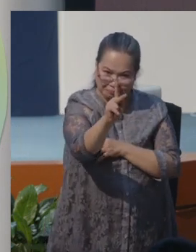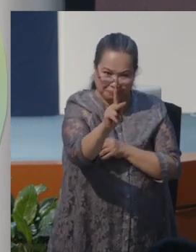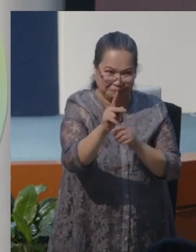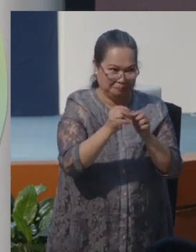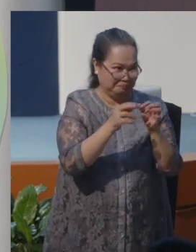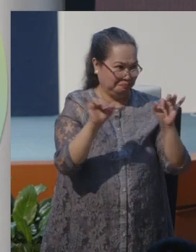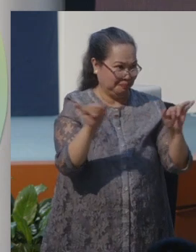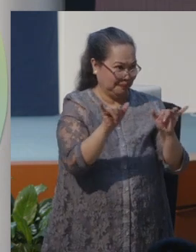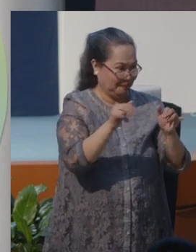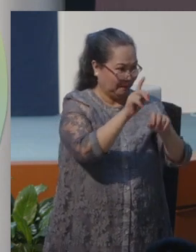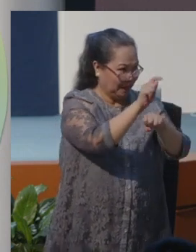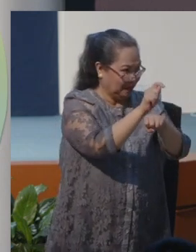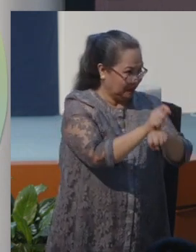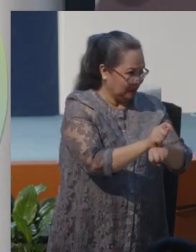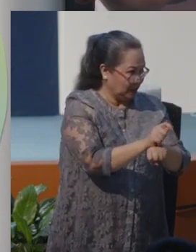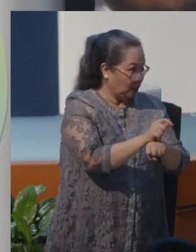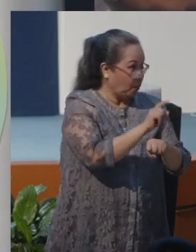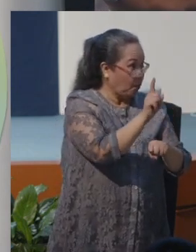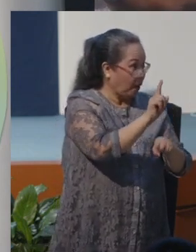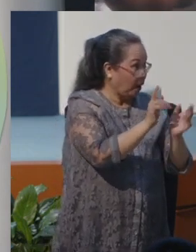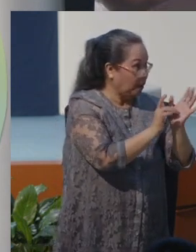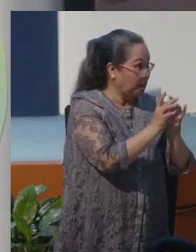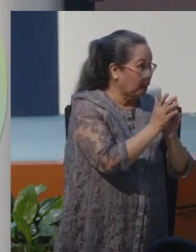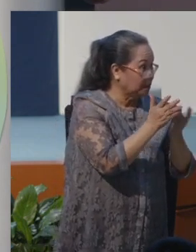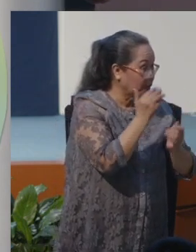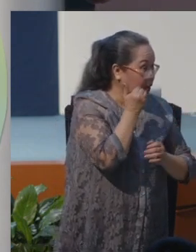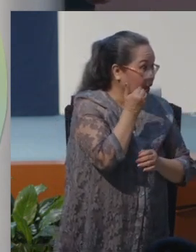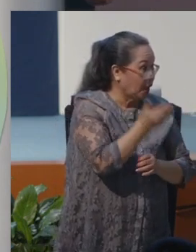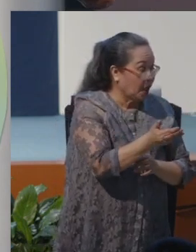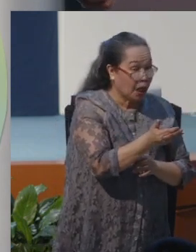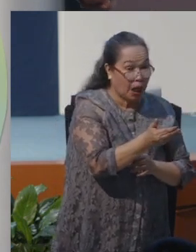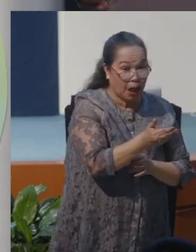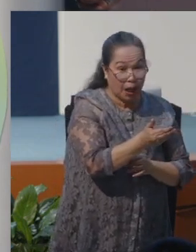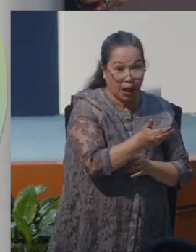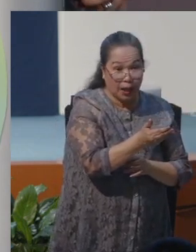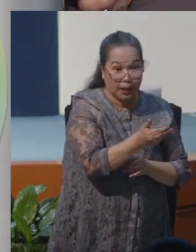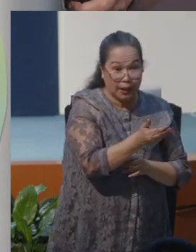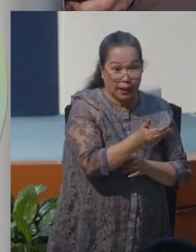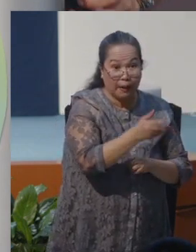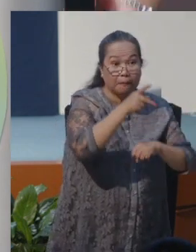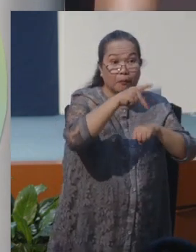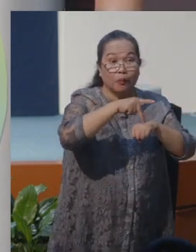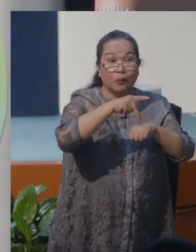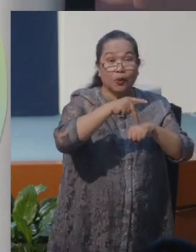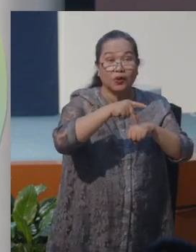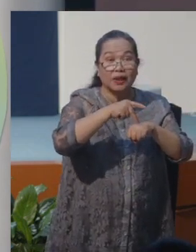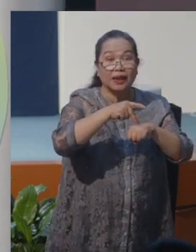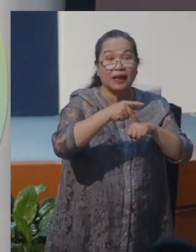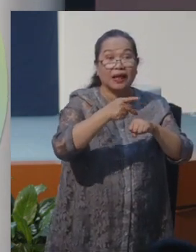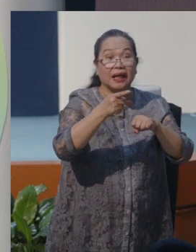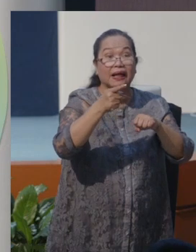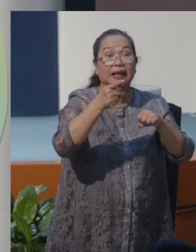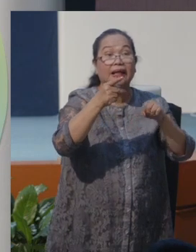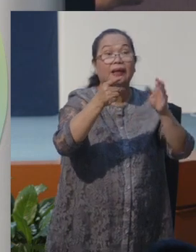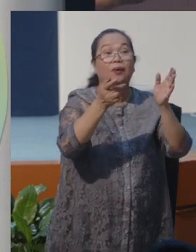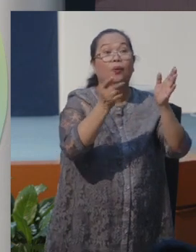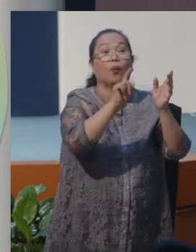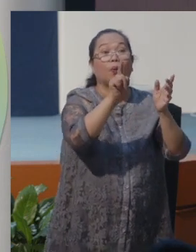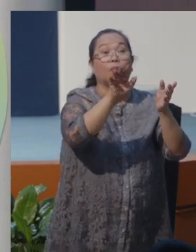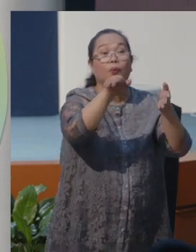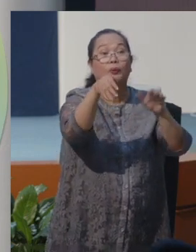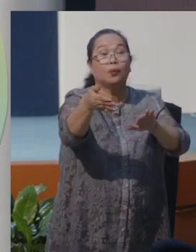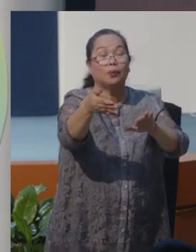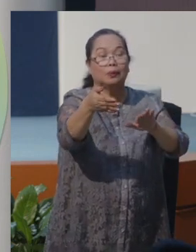Sabi ng tradisyon, dahil wala naman sa Biblia ang kanyang pagkamatay, siya ay namatay noong AD 64, pinako siya sa isang krus